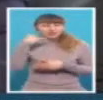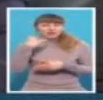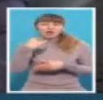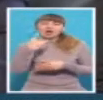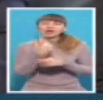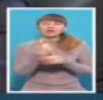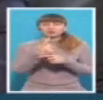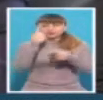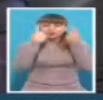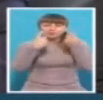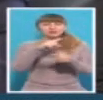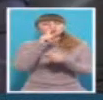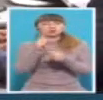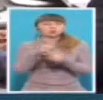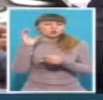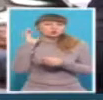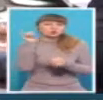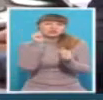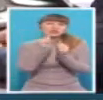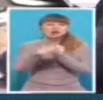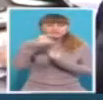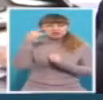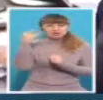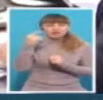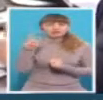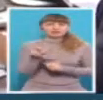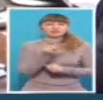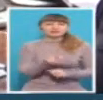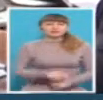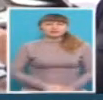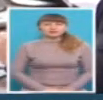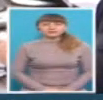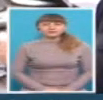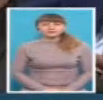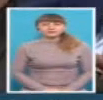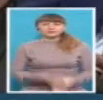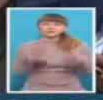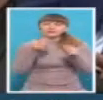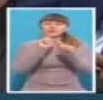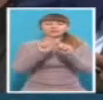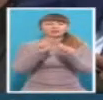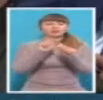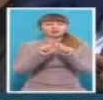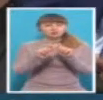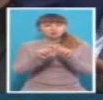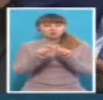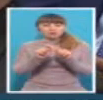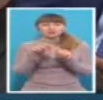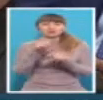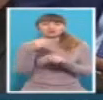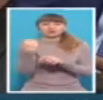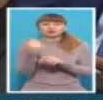теңге болатын 52 жоба мақұлданды. Депутаттардың айтуынша, осы бағытта мемлекетті қолдау шаралары